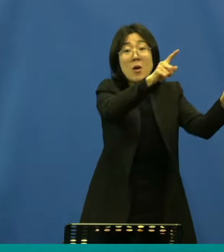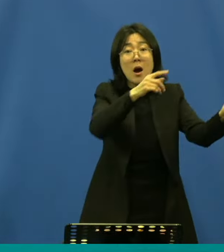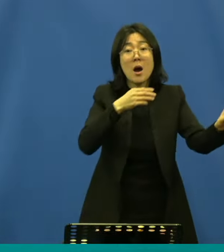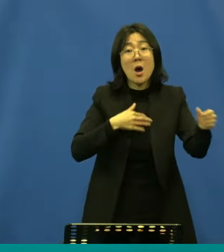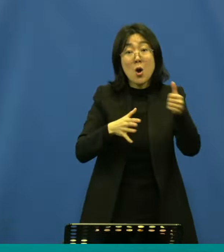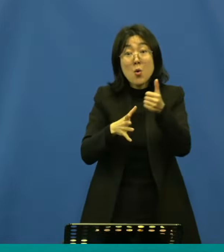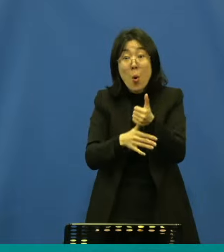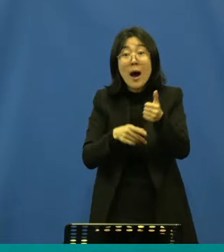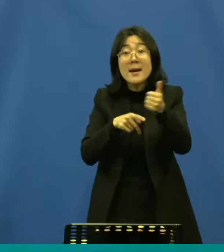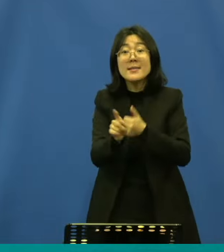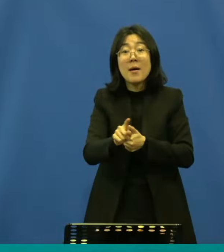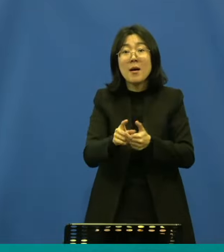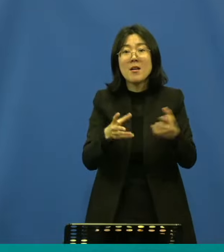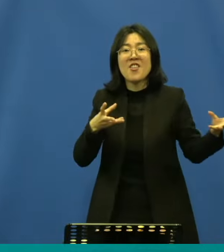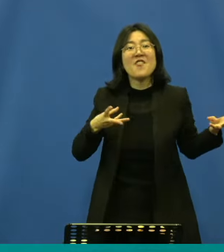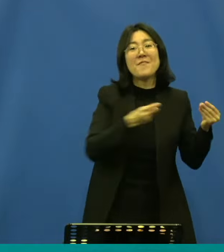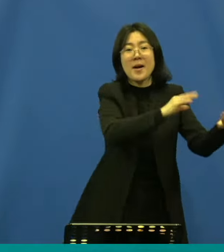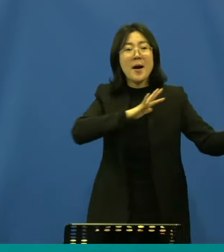그리고 있었는데